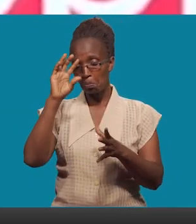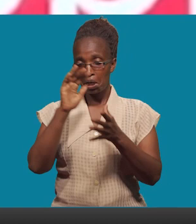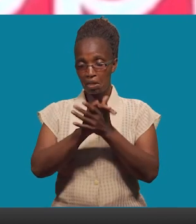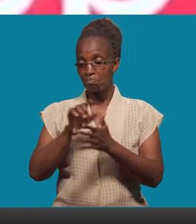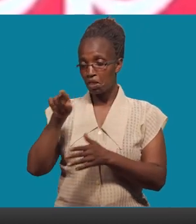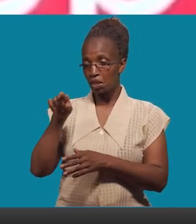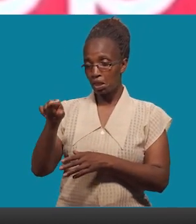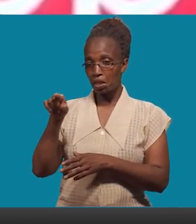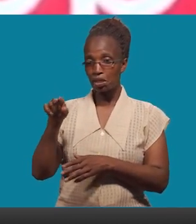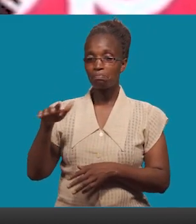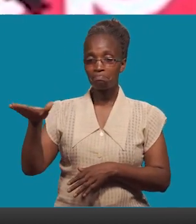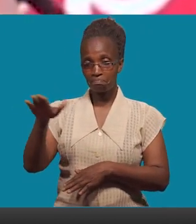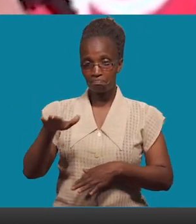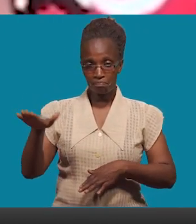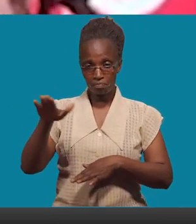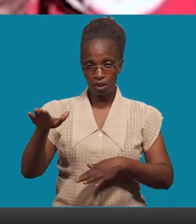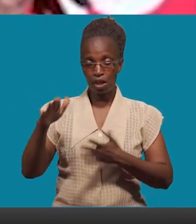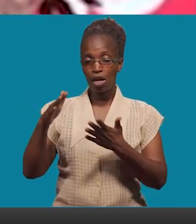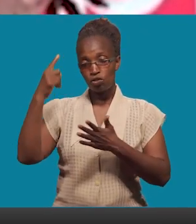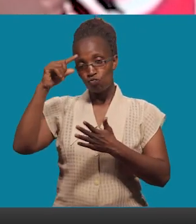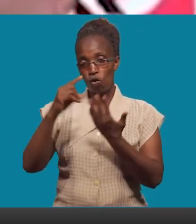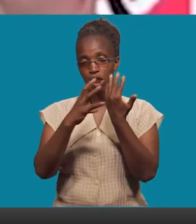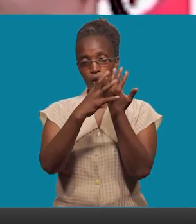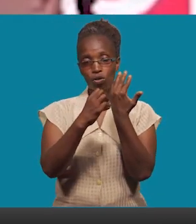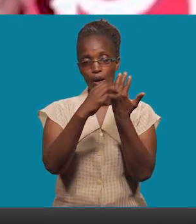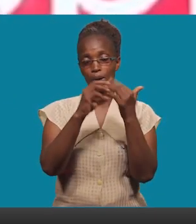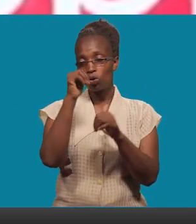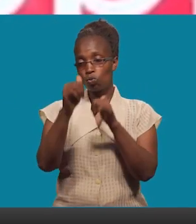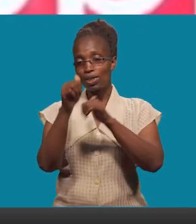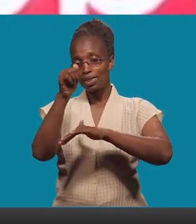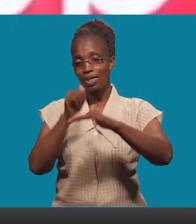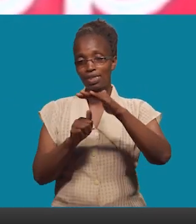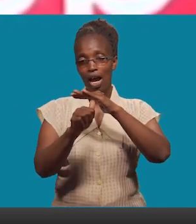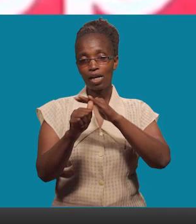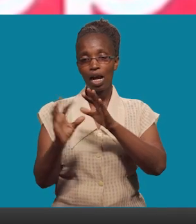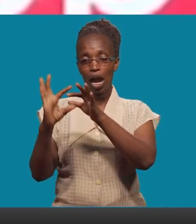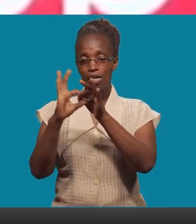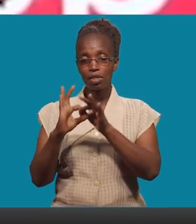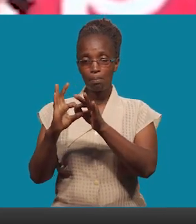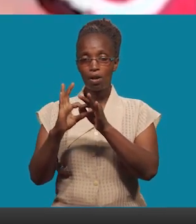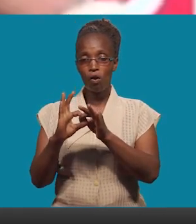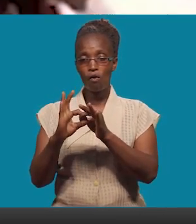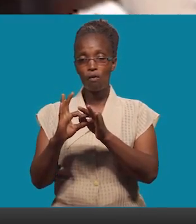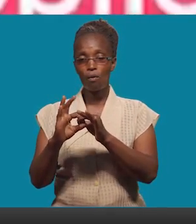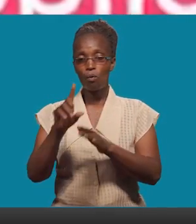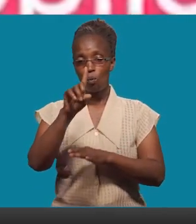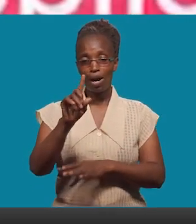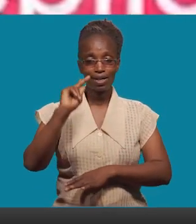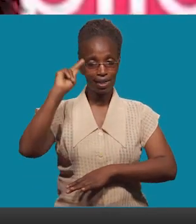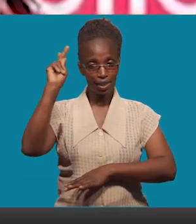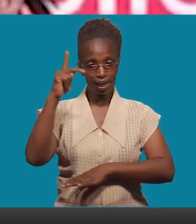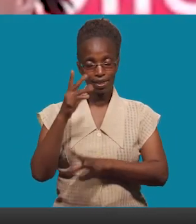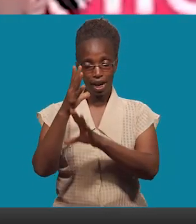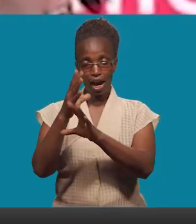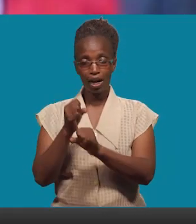ila ikabainika kuwa eneo hilo ni ngome ya chama cha ODM iliyo chini ya muungano wa Azimio la